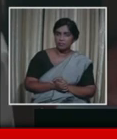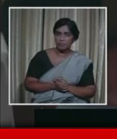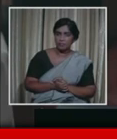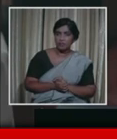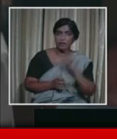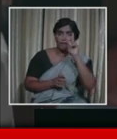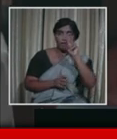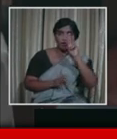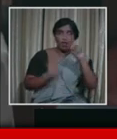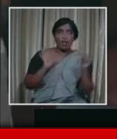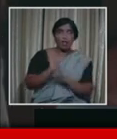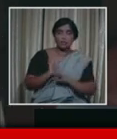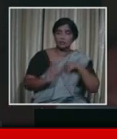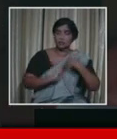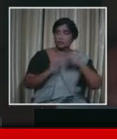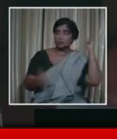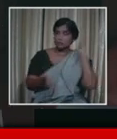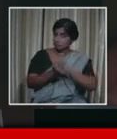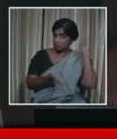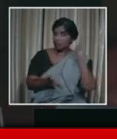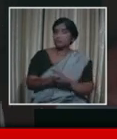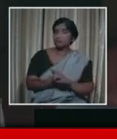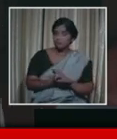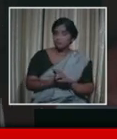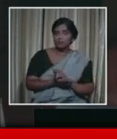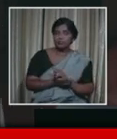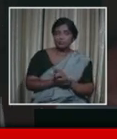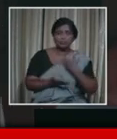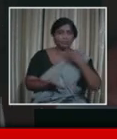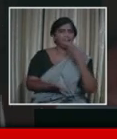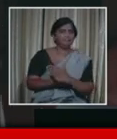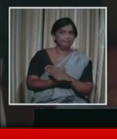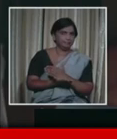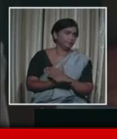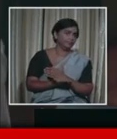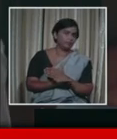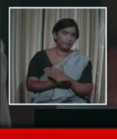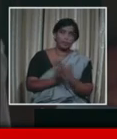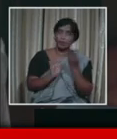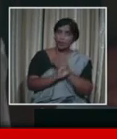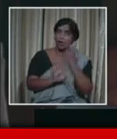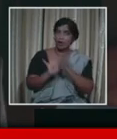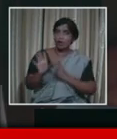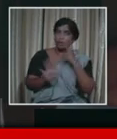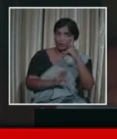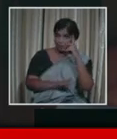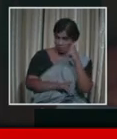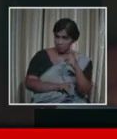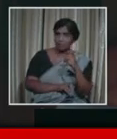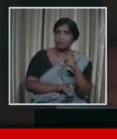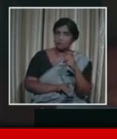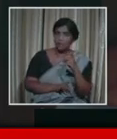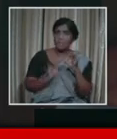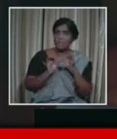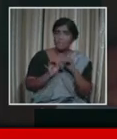23 ලක්ෂයක් ලංකාවට ආවා. ඉතින් මේක සම්පූර්ණයෙන්ම නැවතුණා. පහුගිය අවුරුදු දෙකහමාර තුල